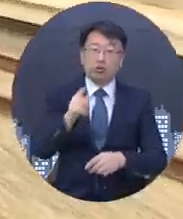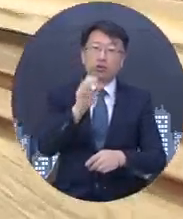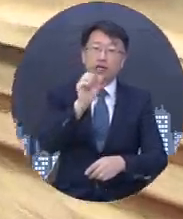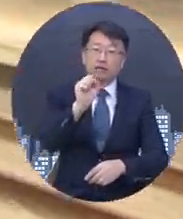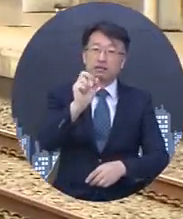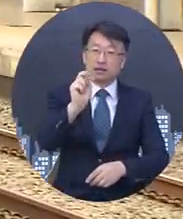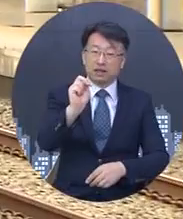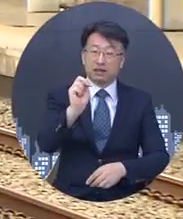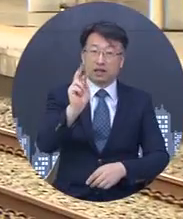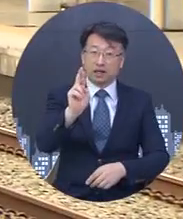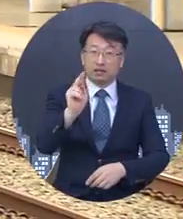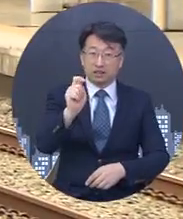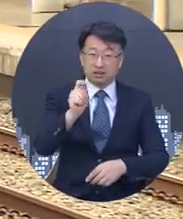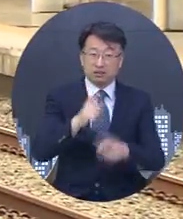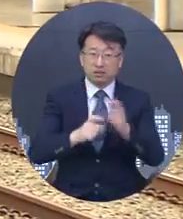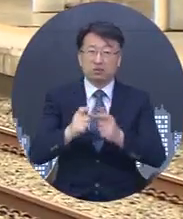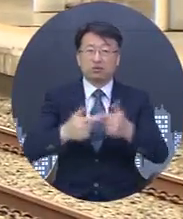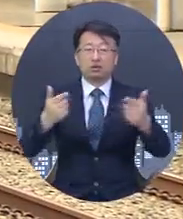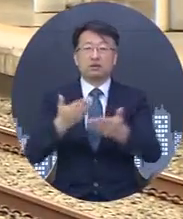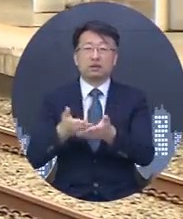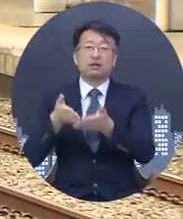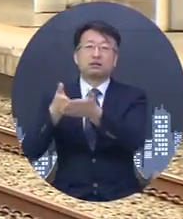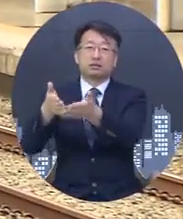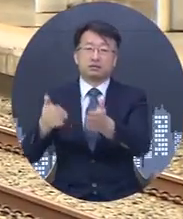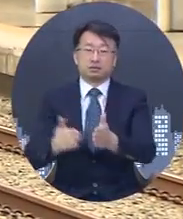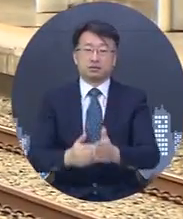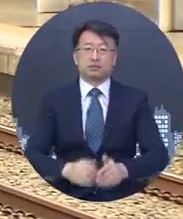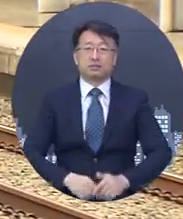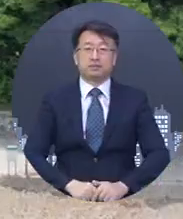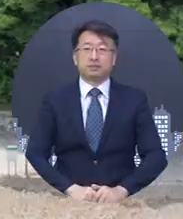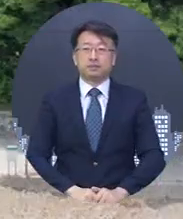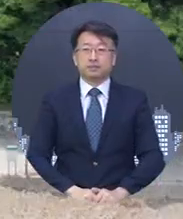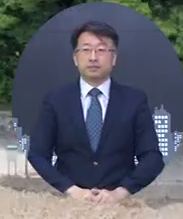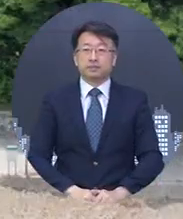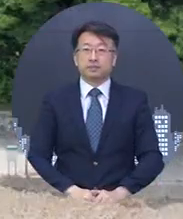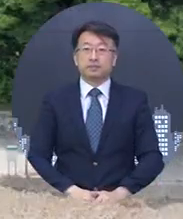요청했다고 밝혔습니다. MBC 뉴스 문철진입니다.